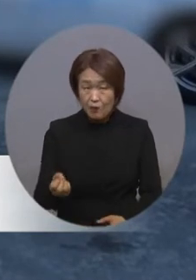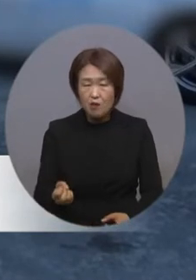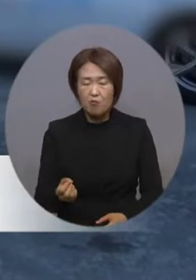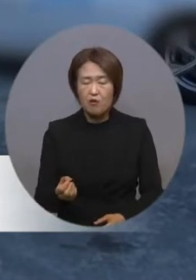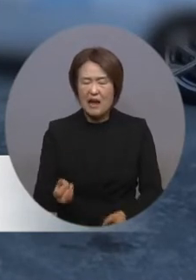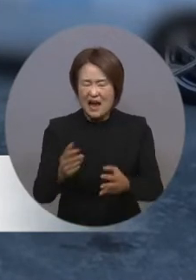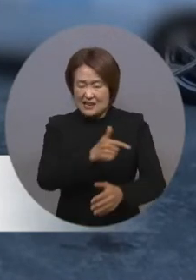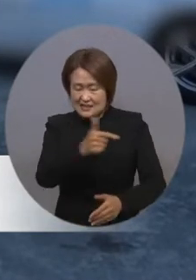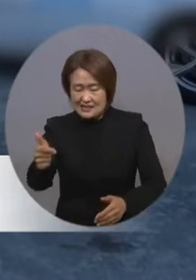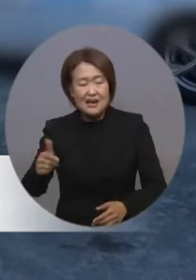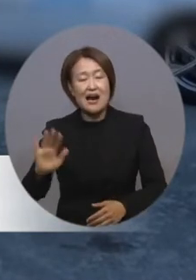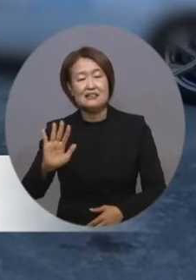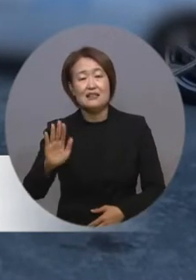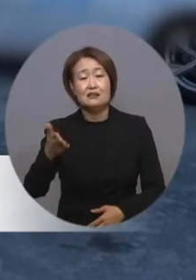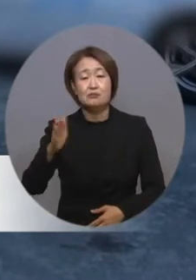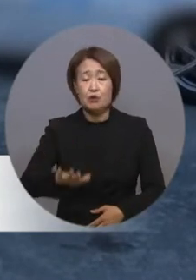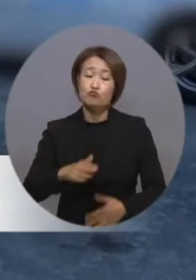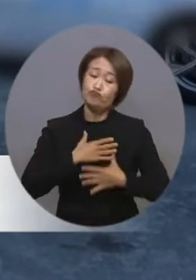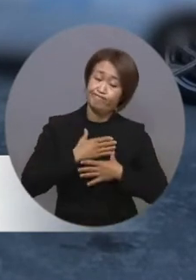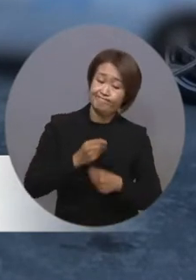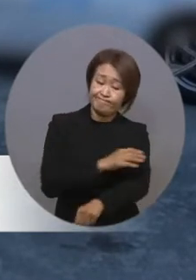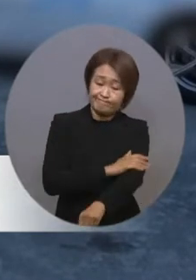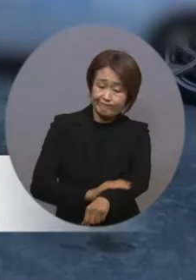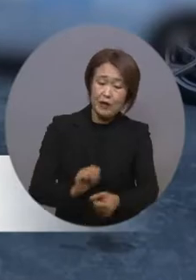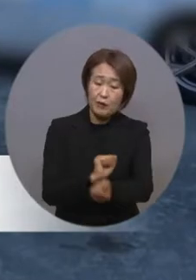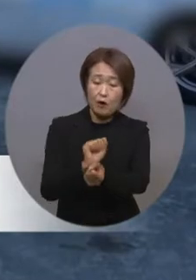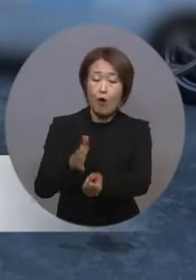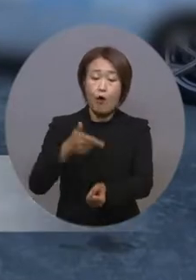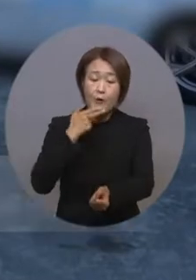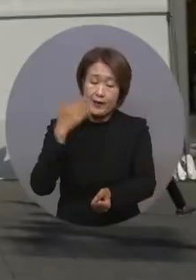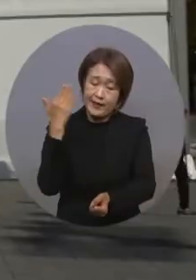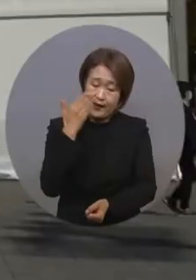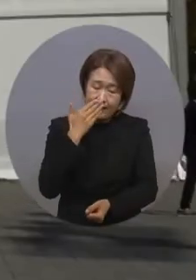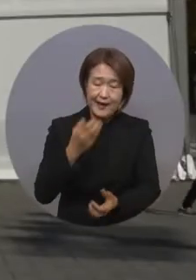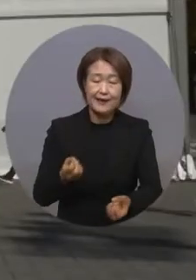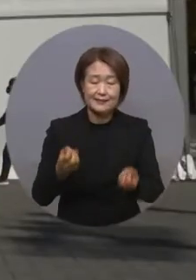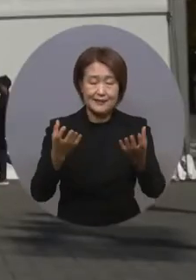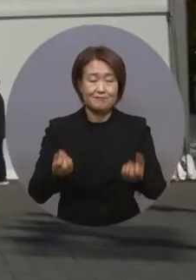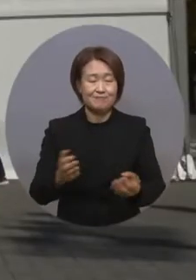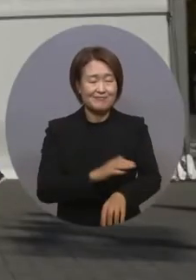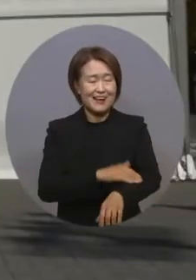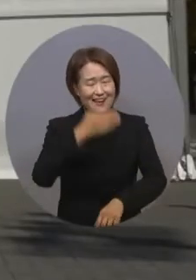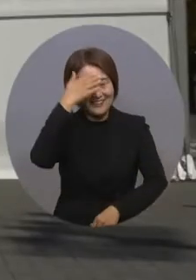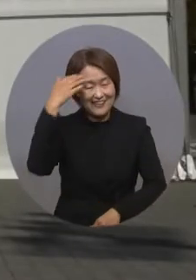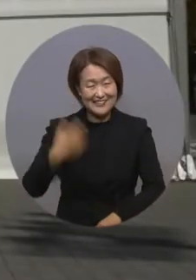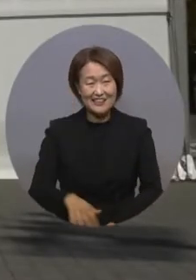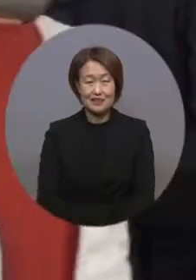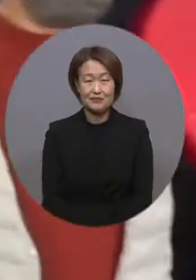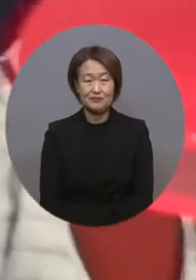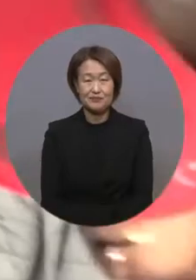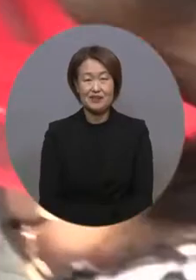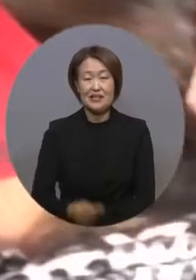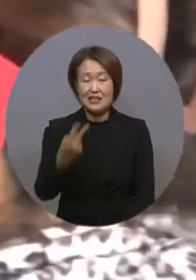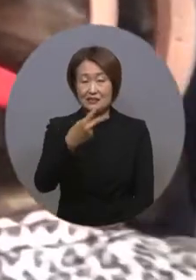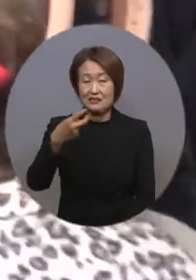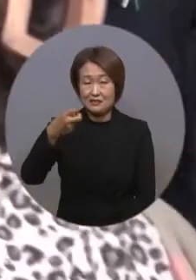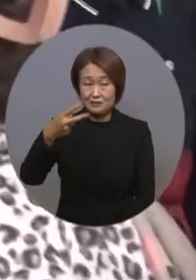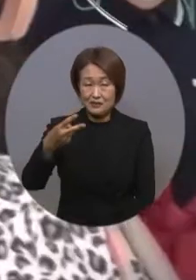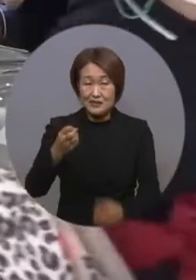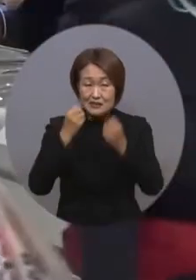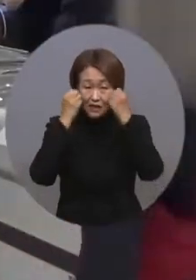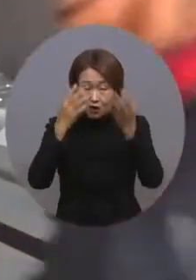키우지는 못했지만 안전하게 저희 개최할 수 있도록 하겠습니다. 특히 2022년 새롭게 선보이는